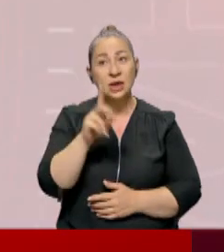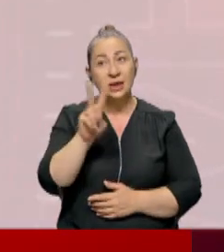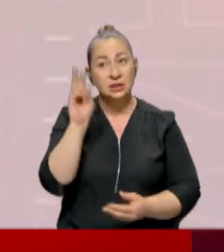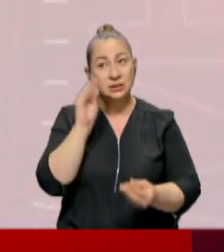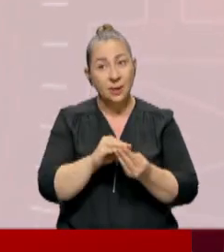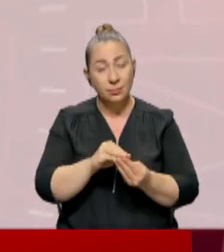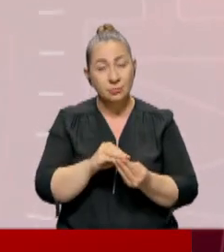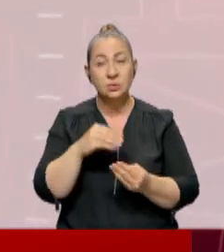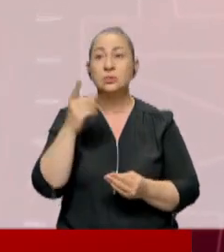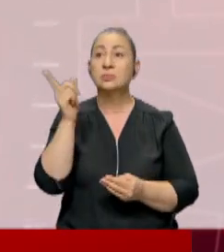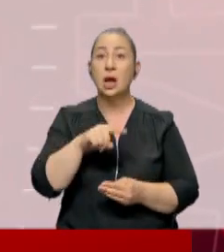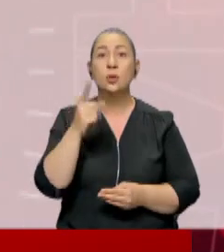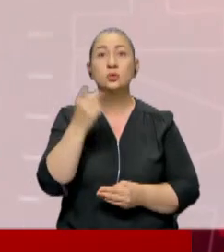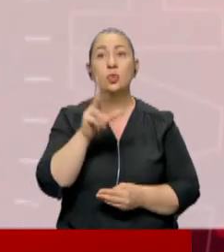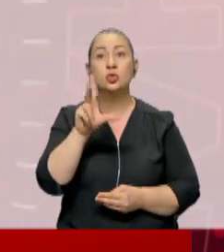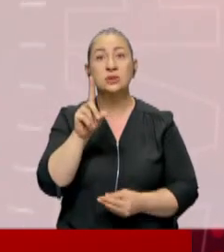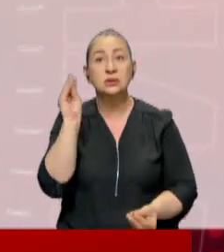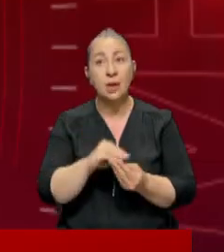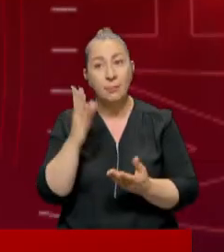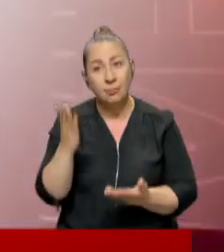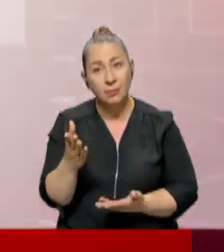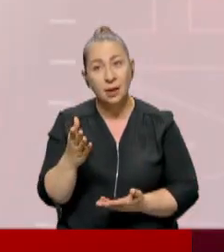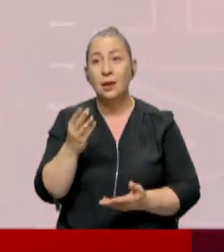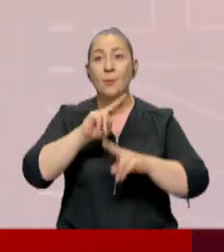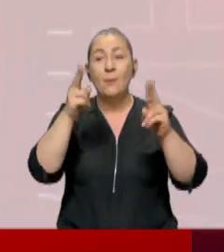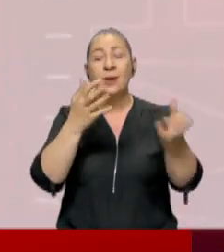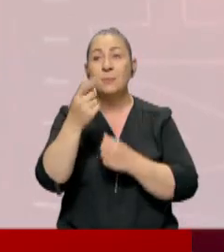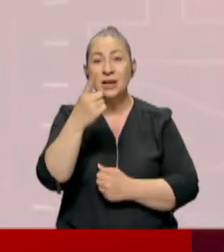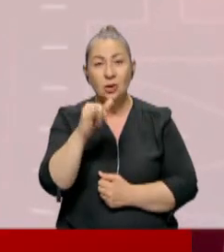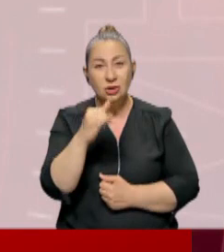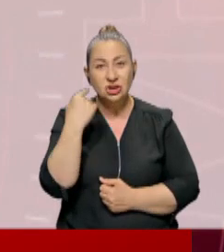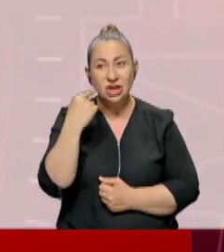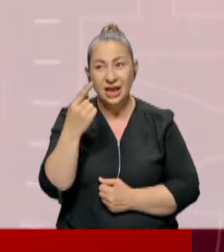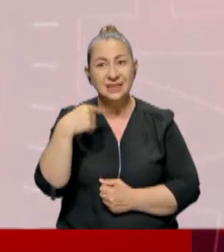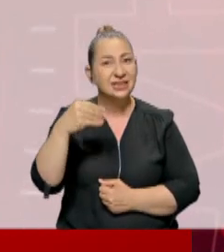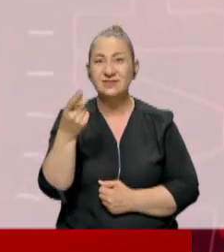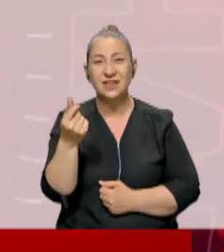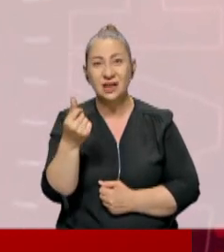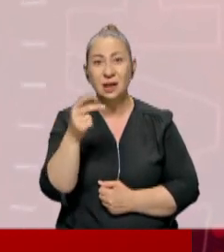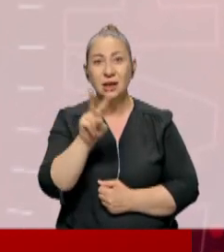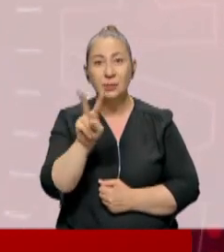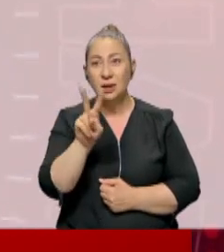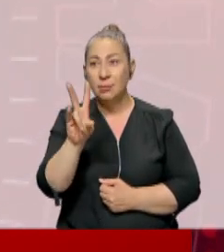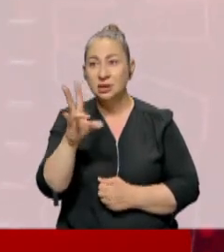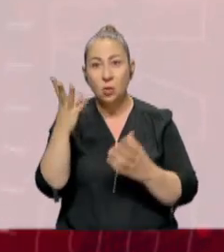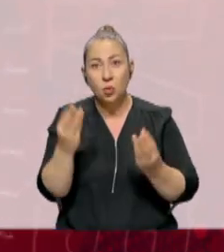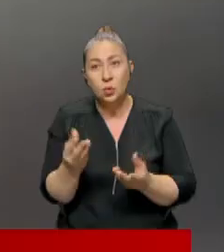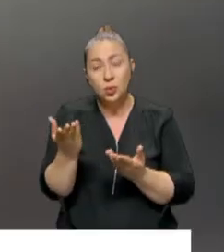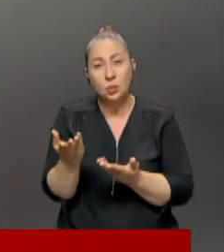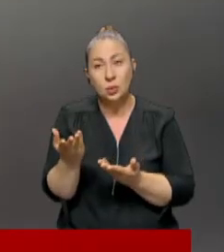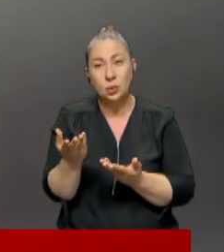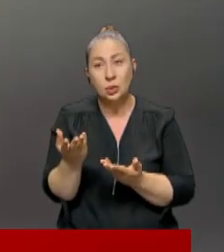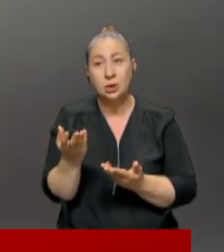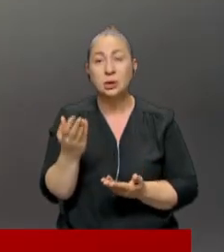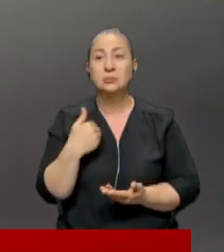zam üstüne şeker, %31 daha zamlandı. Marketlerde 1 kiloluk toz şekerin satış fiyatı 20-25 liraya dayandı.